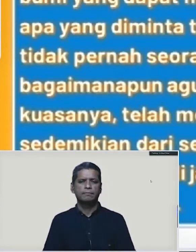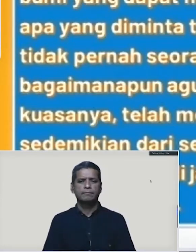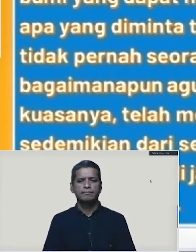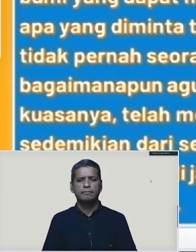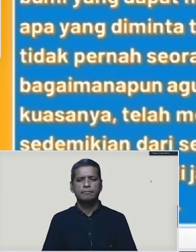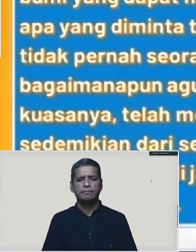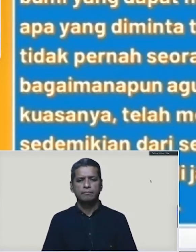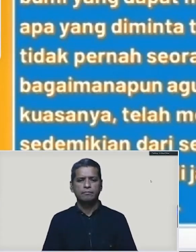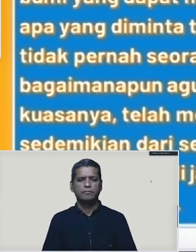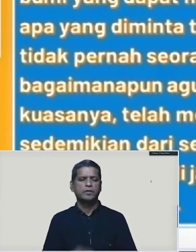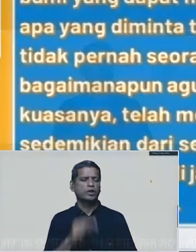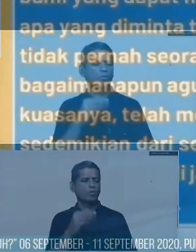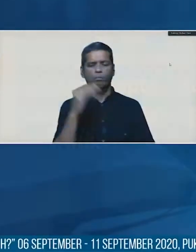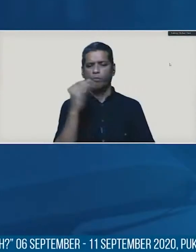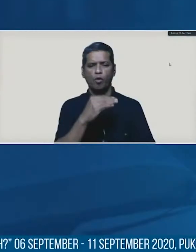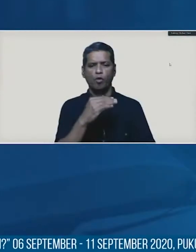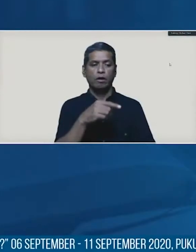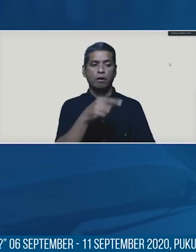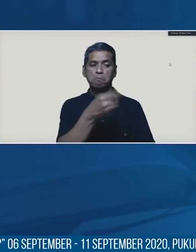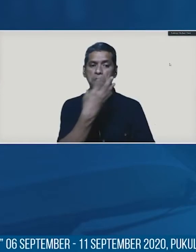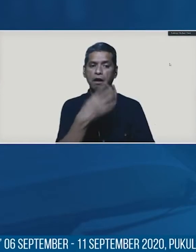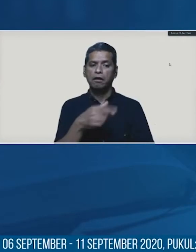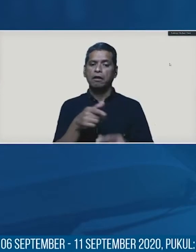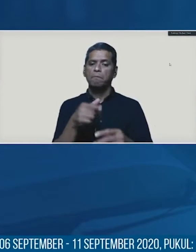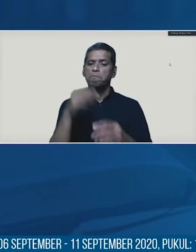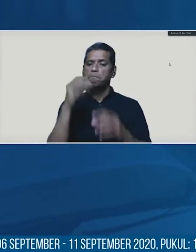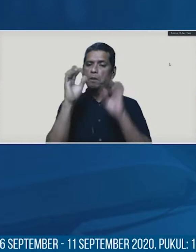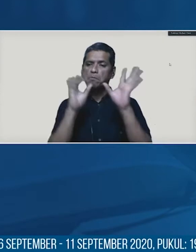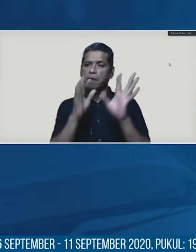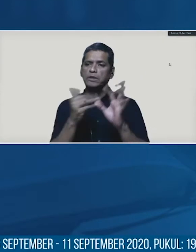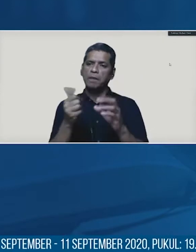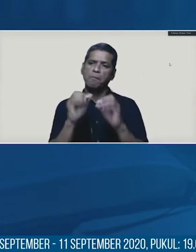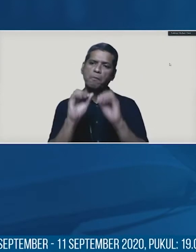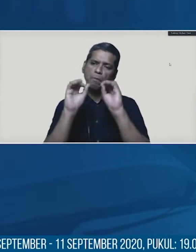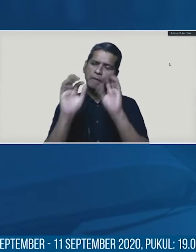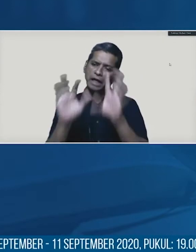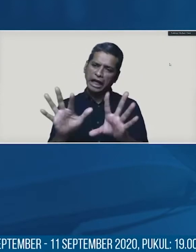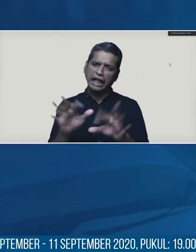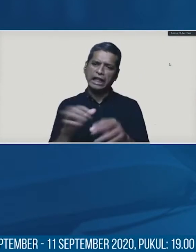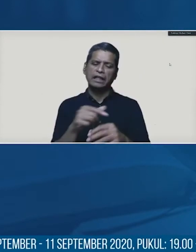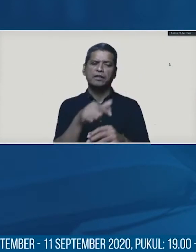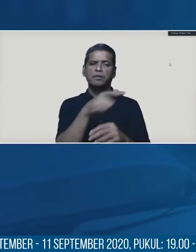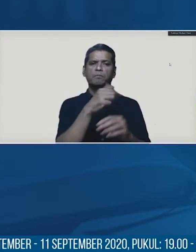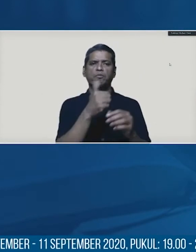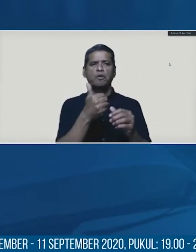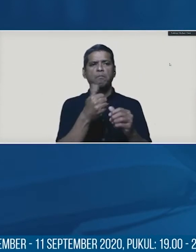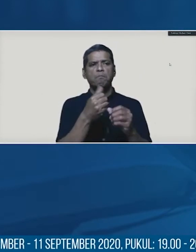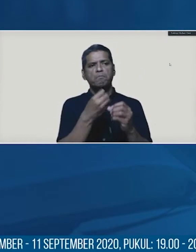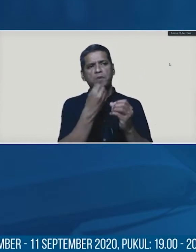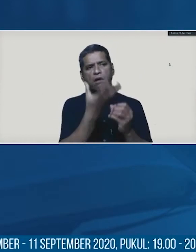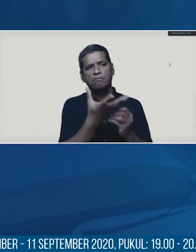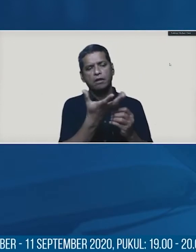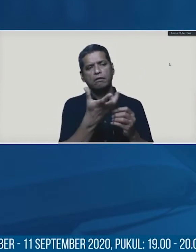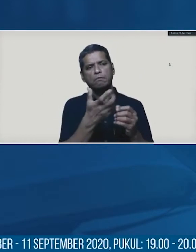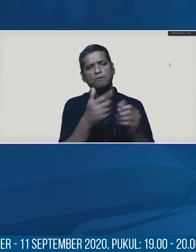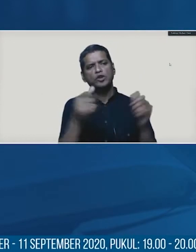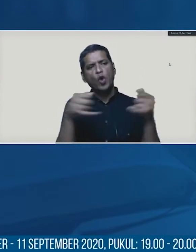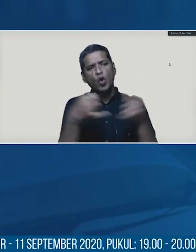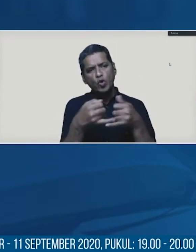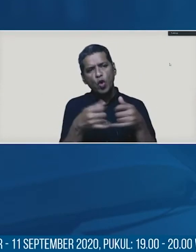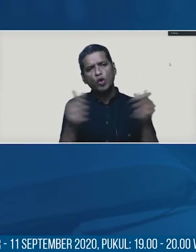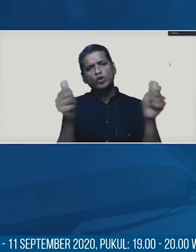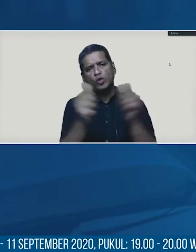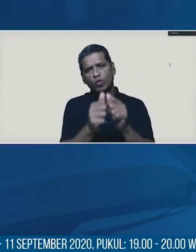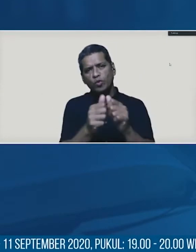adalah bohong itu adalah roh-roh yang yang justru menyesatkan anda nanti akan ada pelajaran